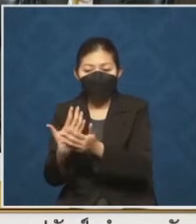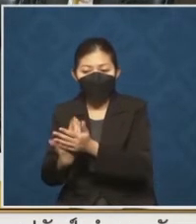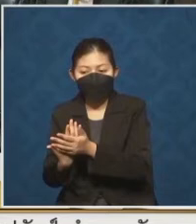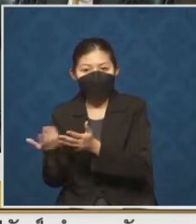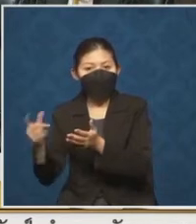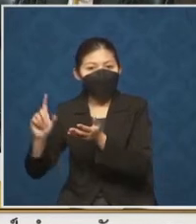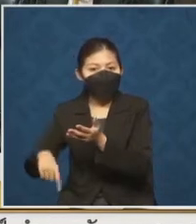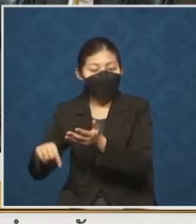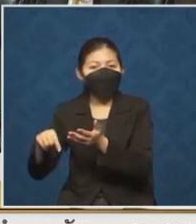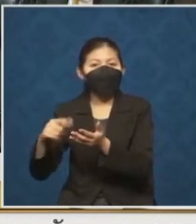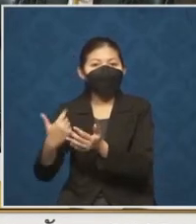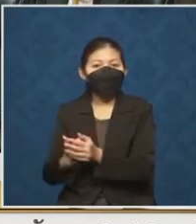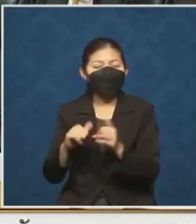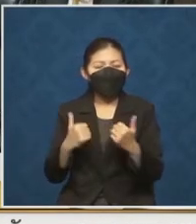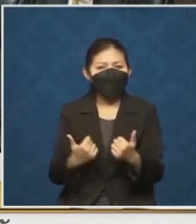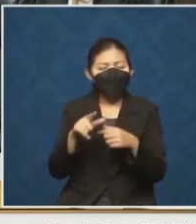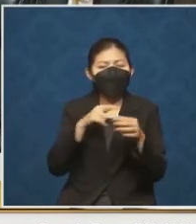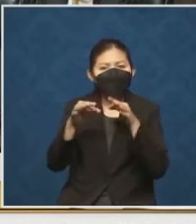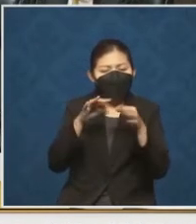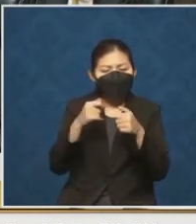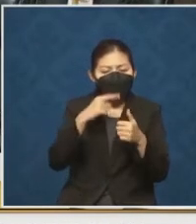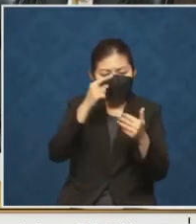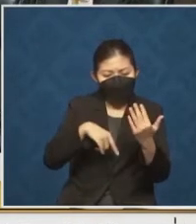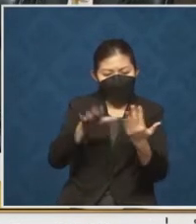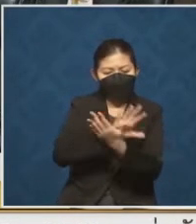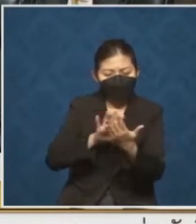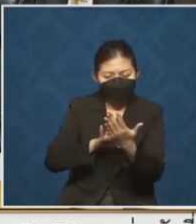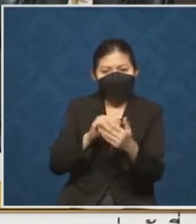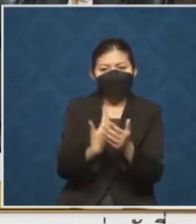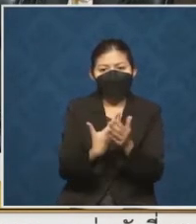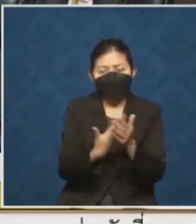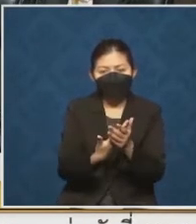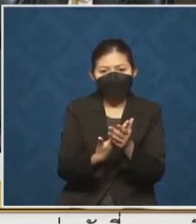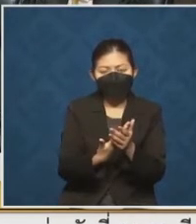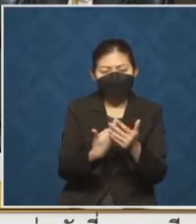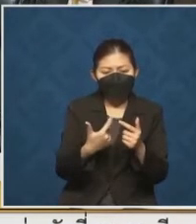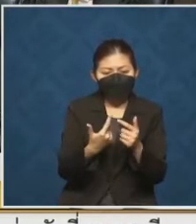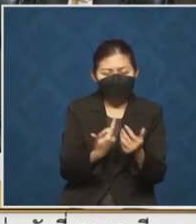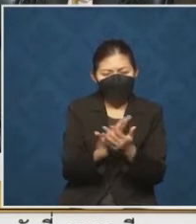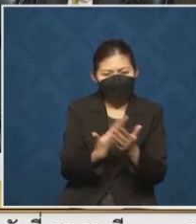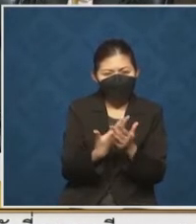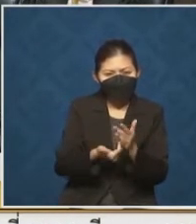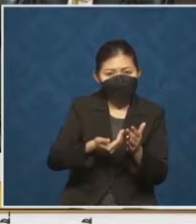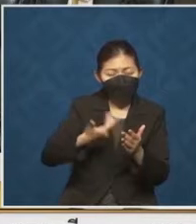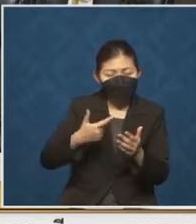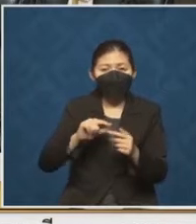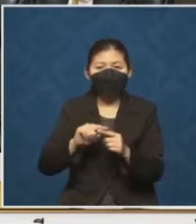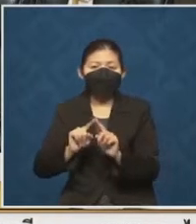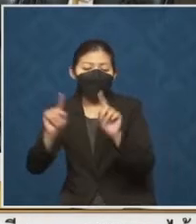การผลิตและคณะทำงานขันทำให้เกิดภาวะที่เราเรียกว่าเงินเฟ้อของแพง